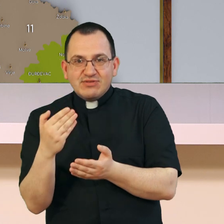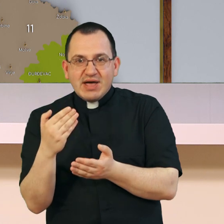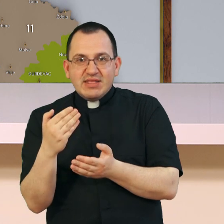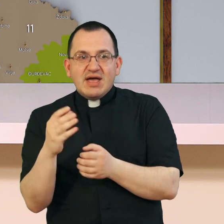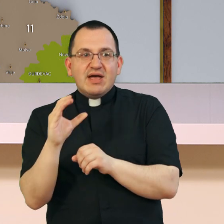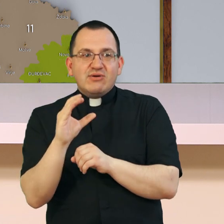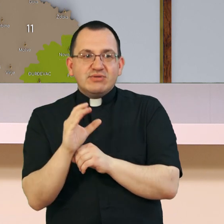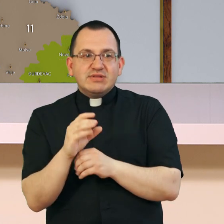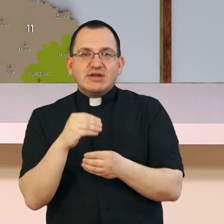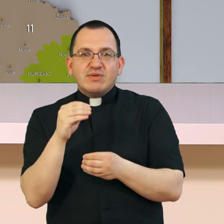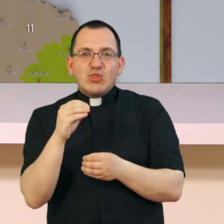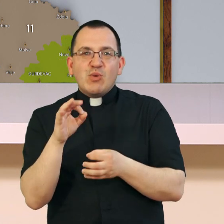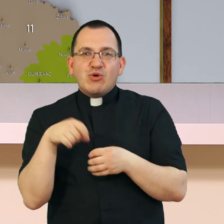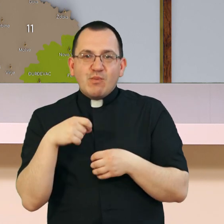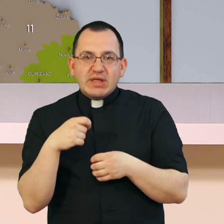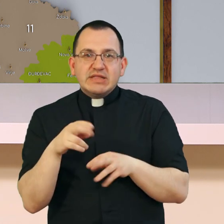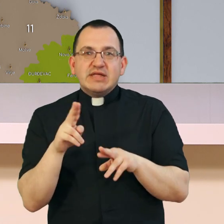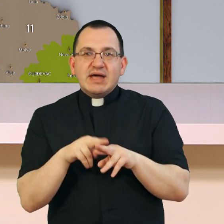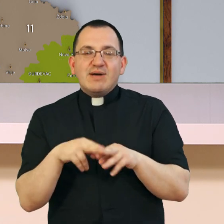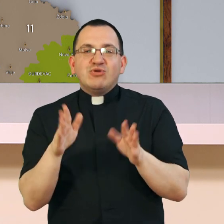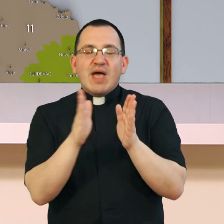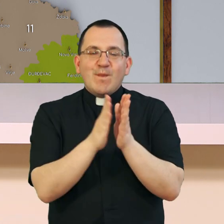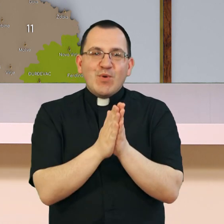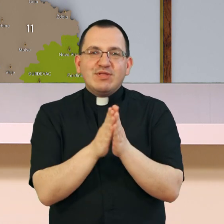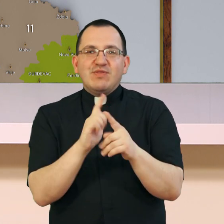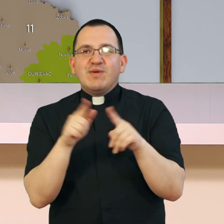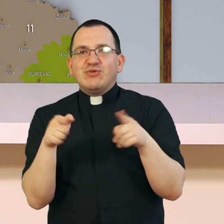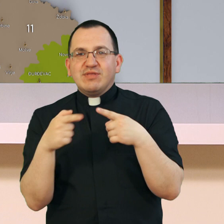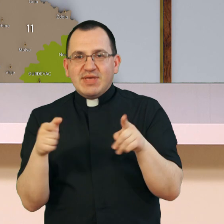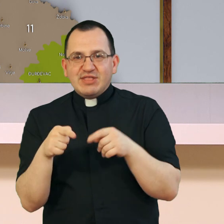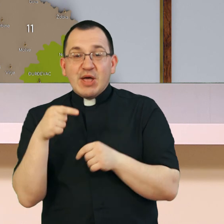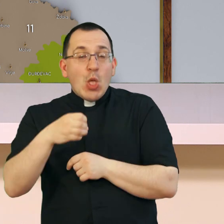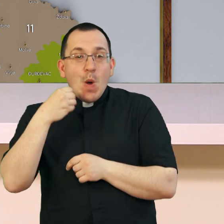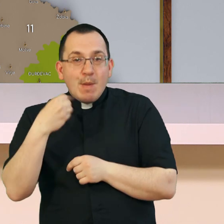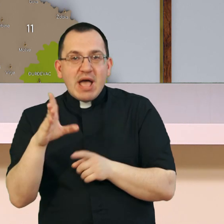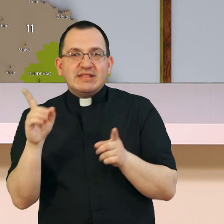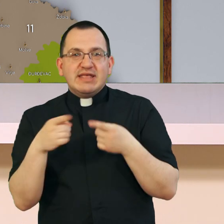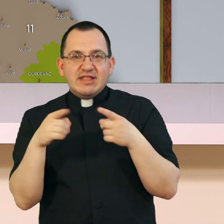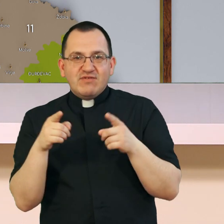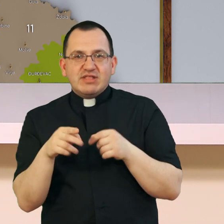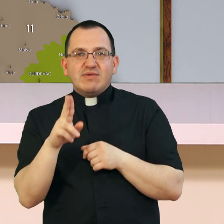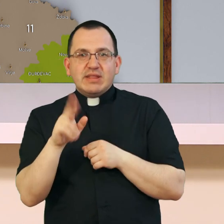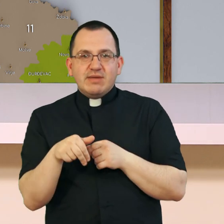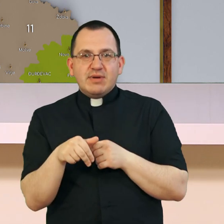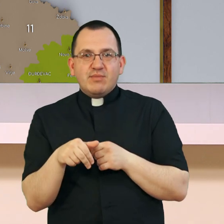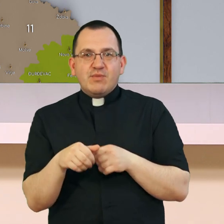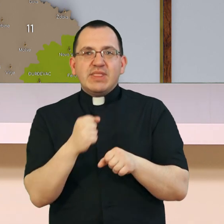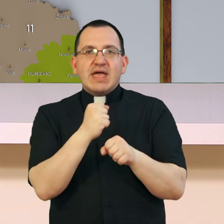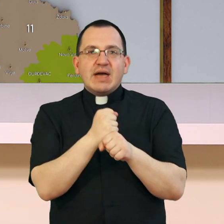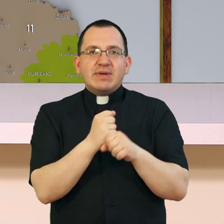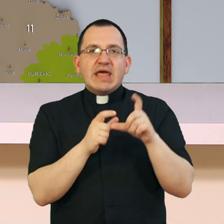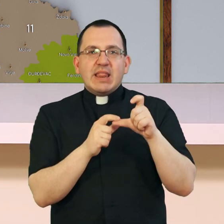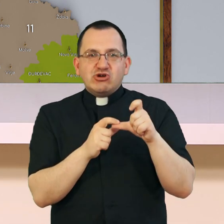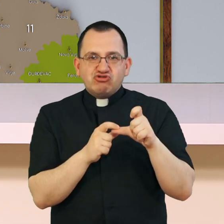u Varaždinu odzvanjati molitva i pjesma. Na 15. festivalu Dobrog pastira nastupaju Gabriela